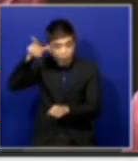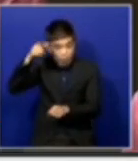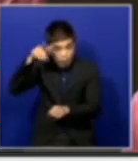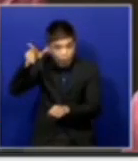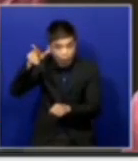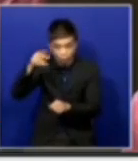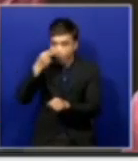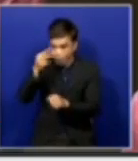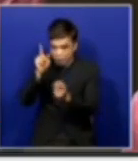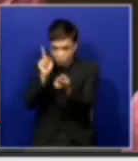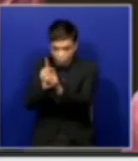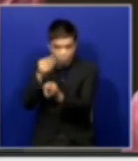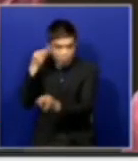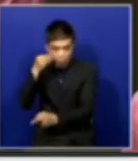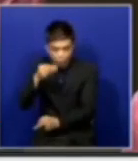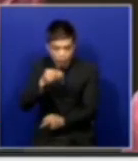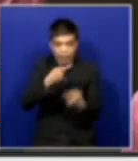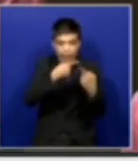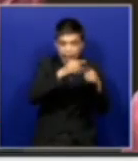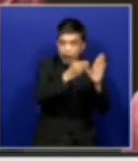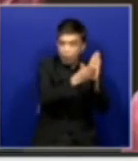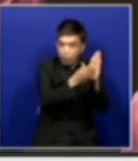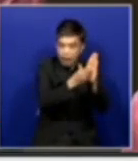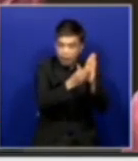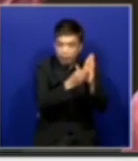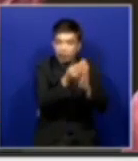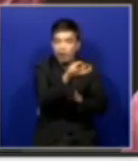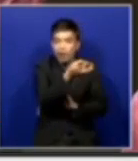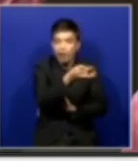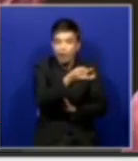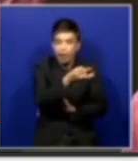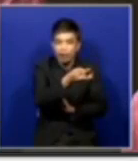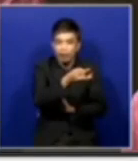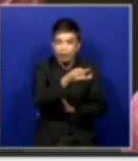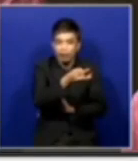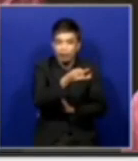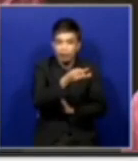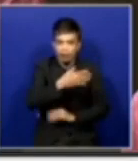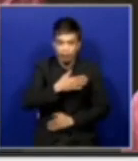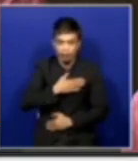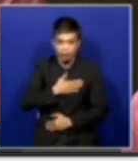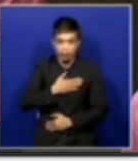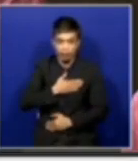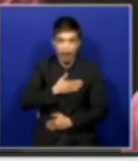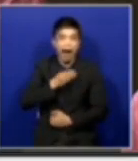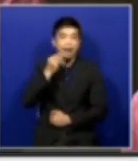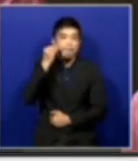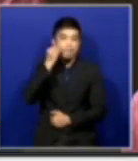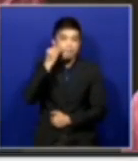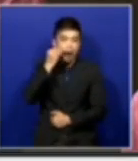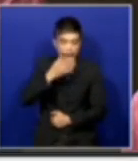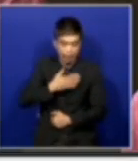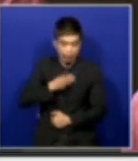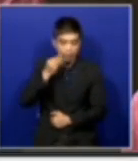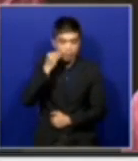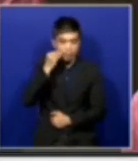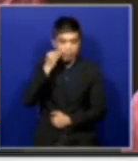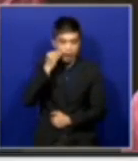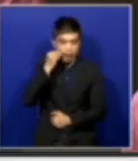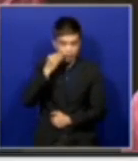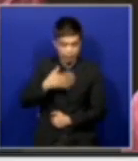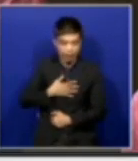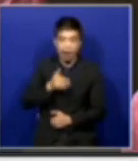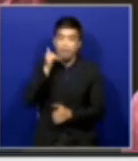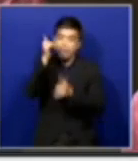ะครับโรงพยาบาลบ้านผมนี่ไม่มีคำว่าเตียงเต็มนะครับคนไข้มาต้องรับทุกรายนะ